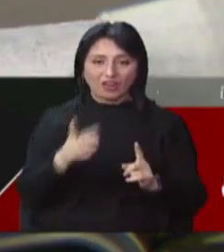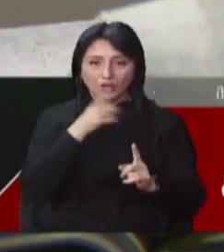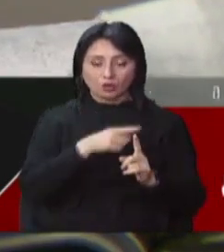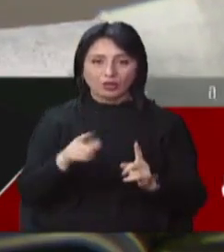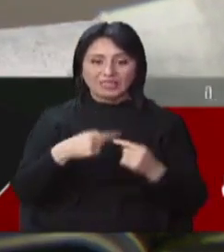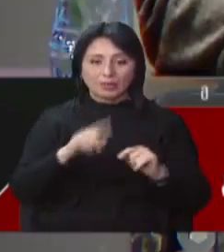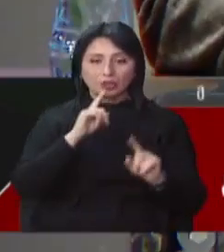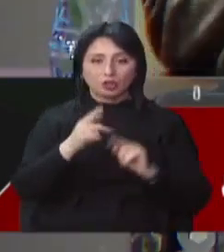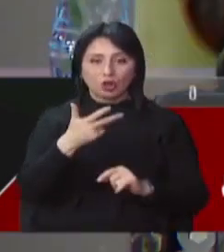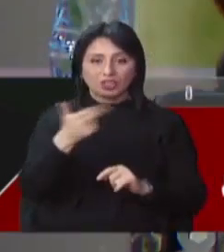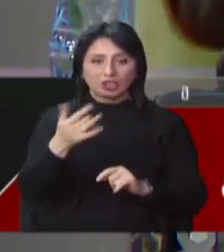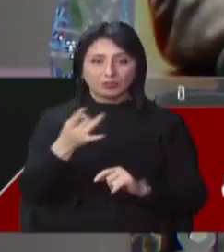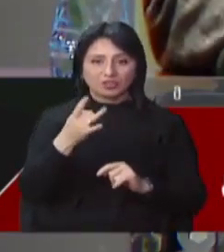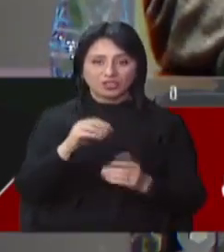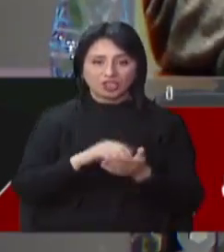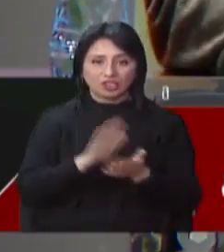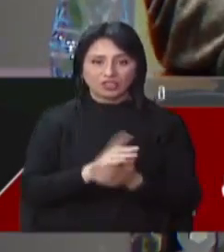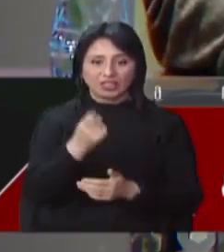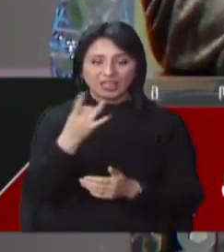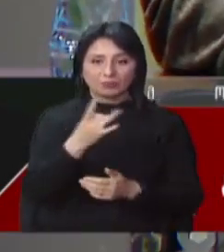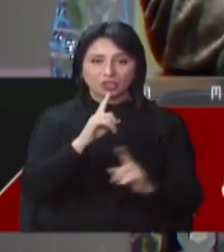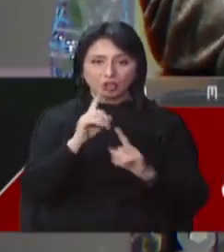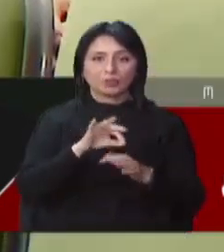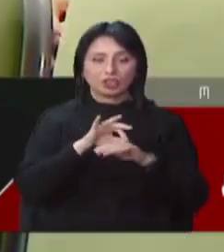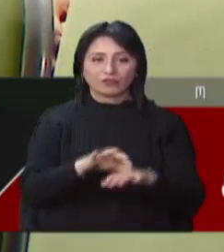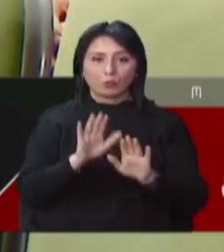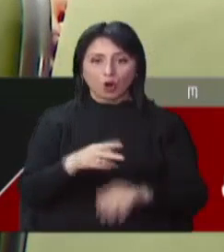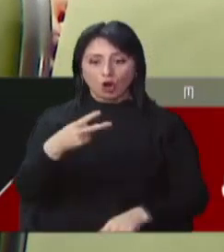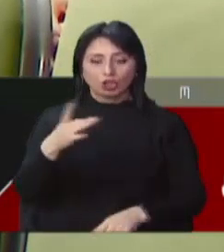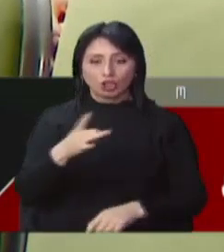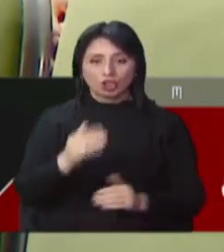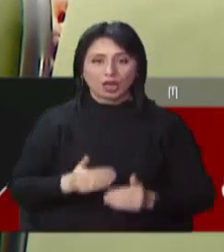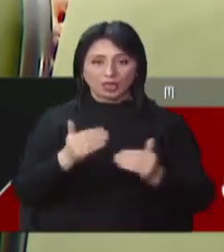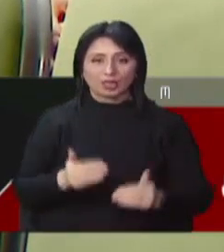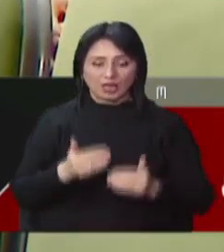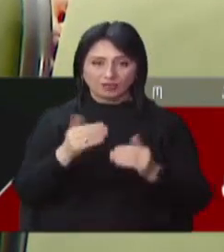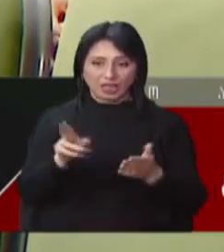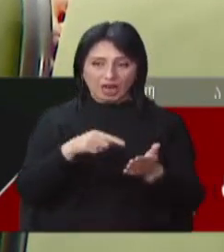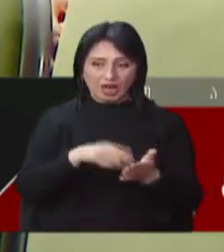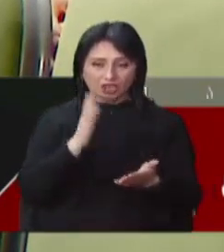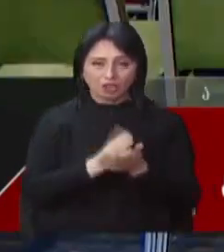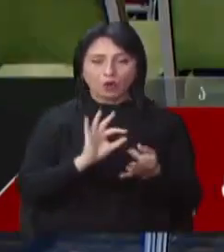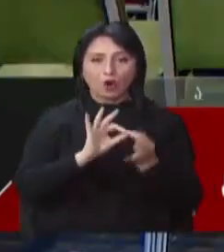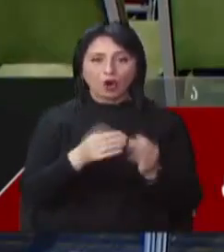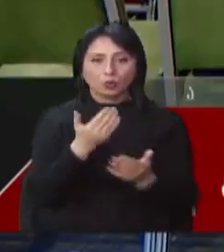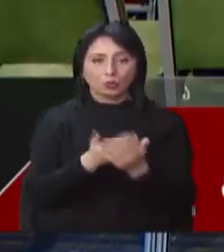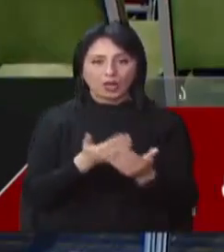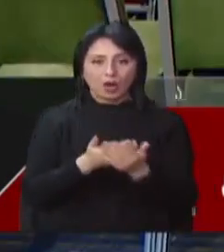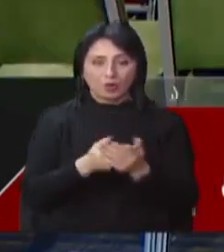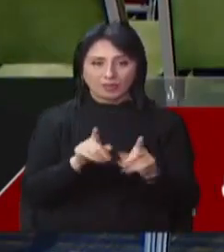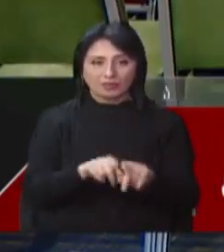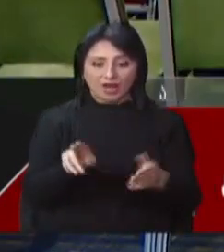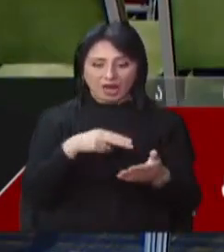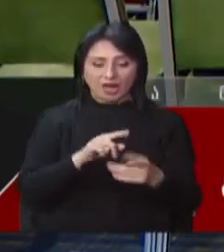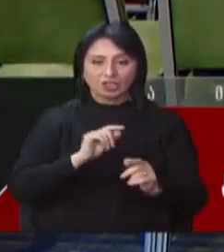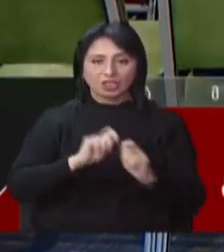პერიოდში საბჭოს სხდომა 31-ჯერ ჩაინიშნა, 11-ჯერ სხდომა ჩატარდა, ხოლო 20-ჯერ გადაიდო. ანგარიში მოიცავს კონკრეტულ რეკომენდაციებსაც.